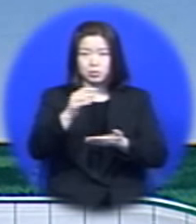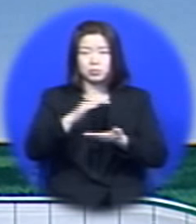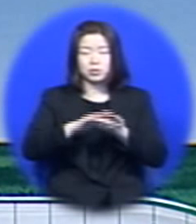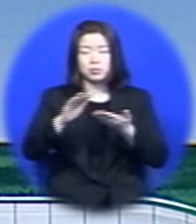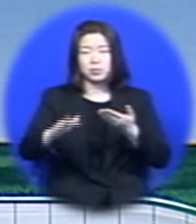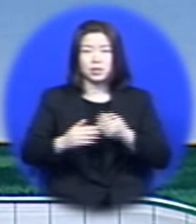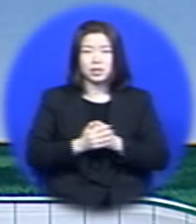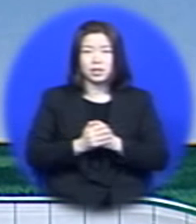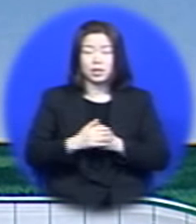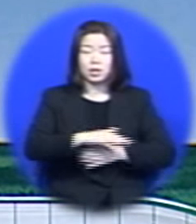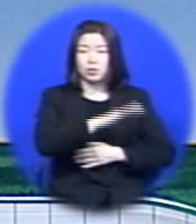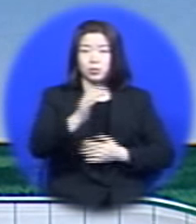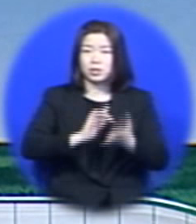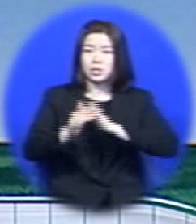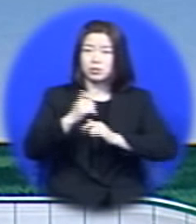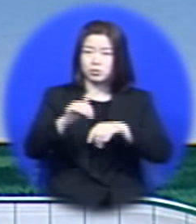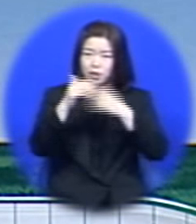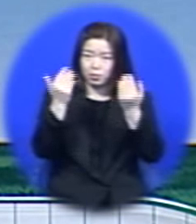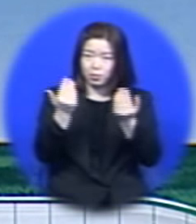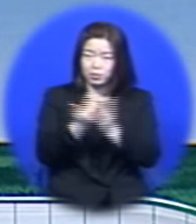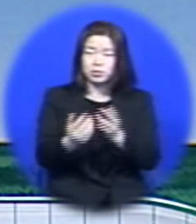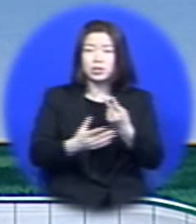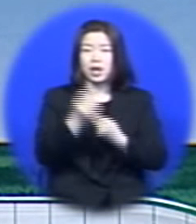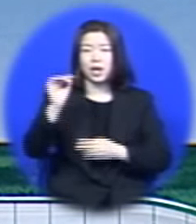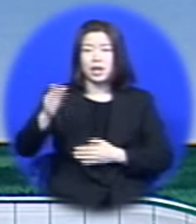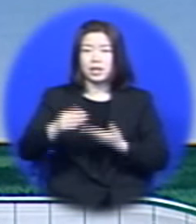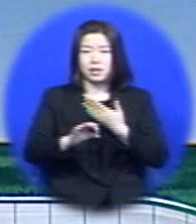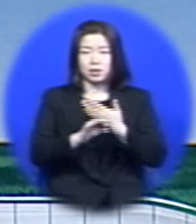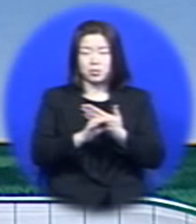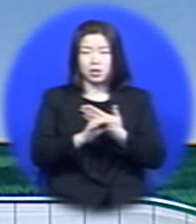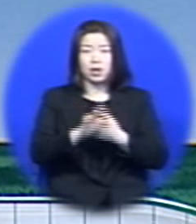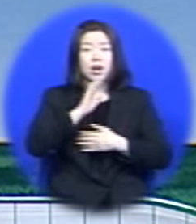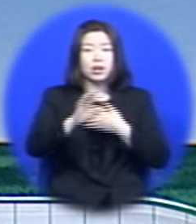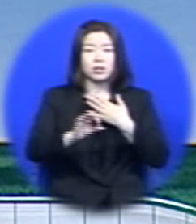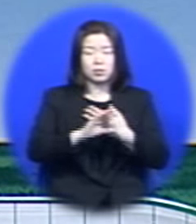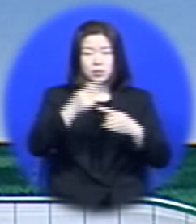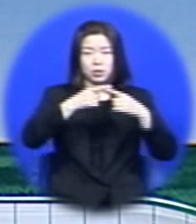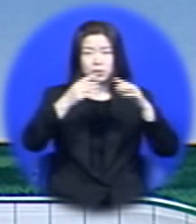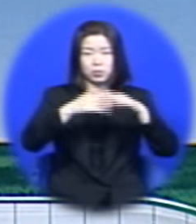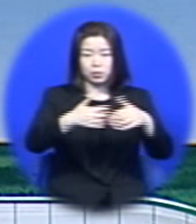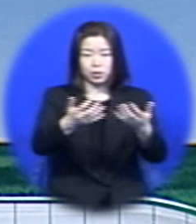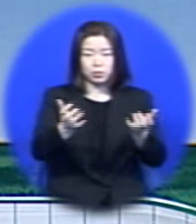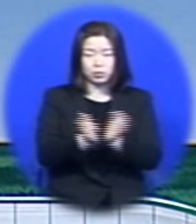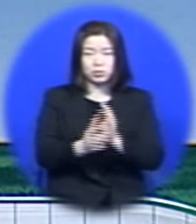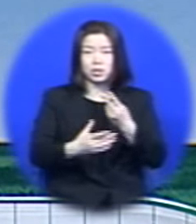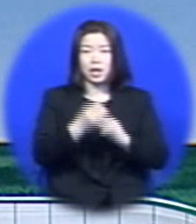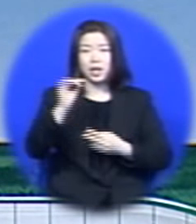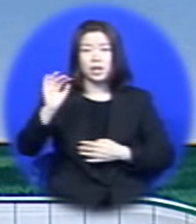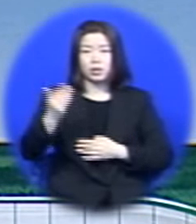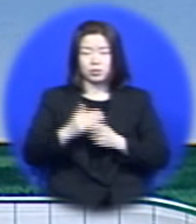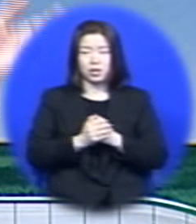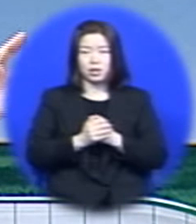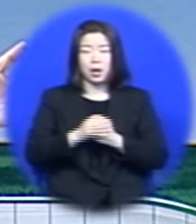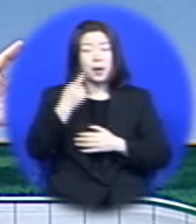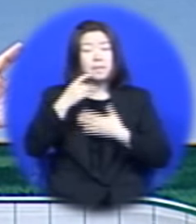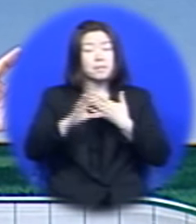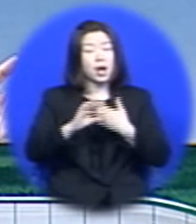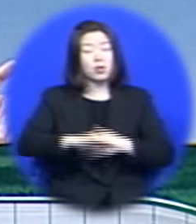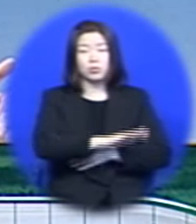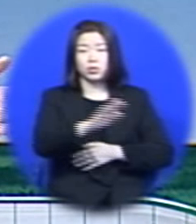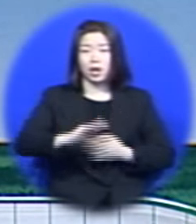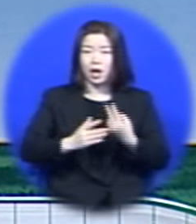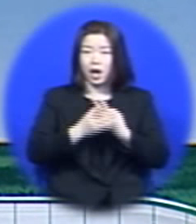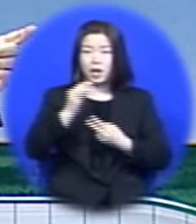우리가 예수님과 온전히 하나 되면 그러면 교회 공동체는 하나가 돼요. 만약에 우리가 하나가 되지